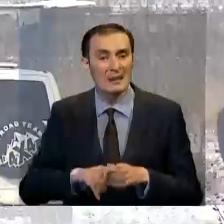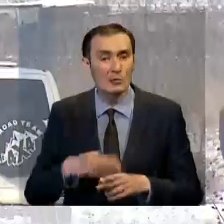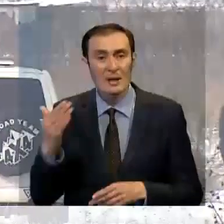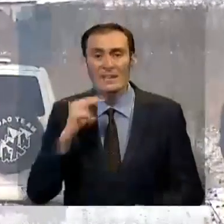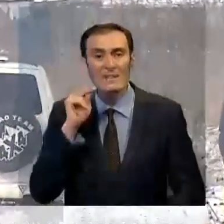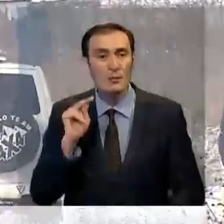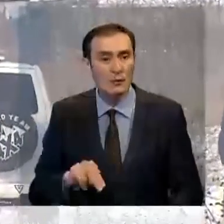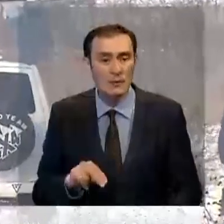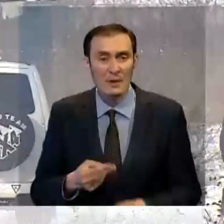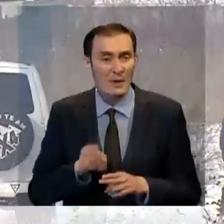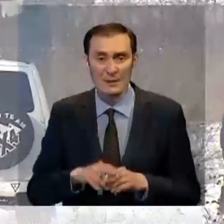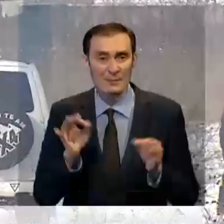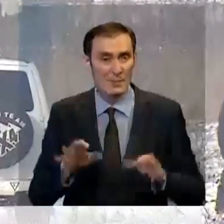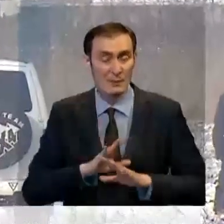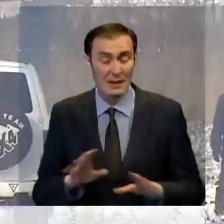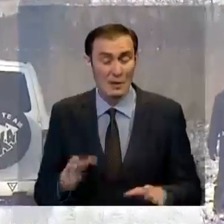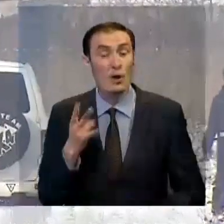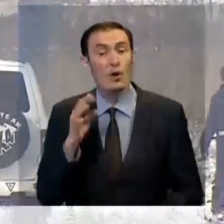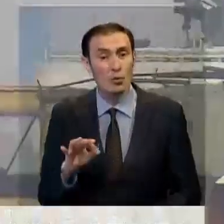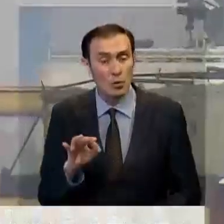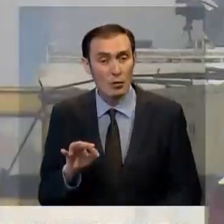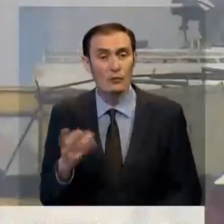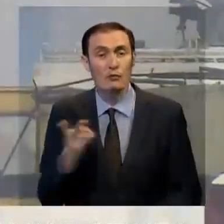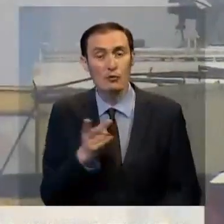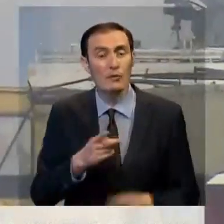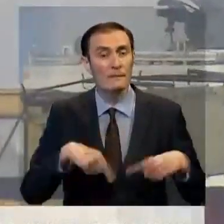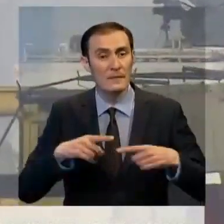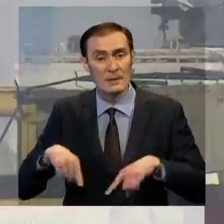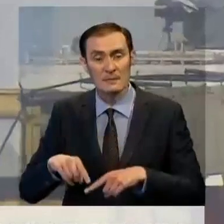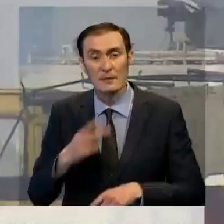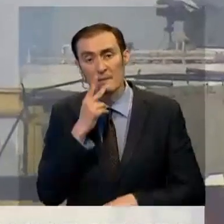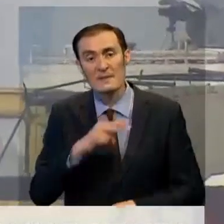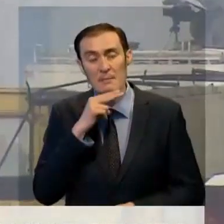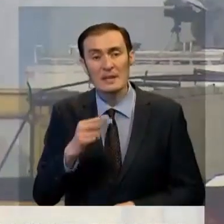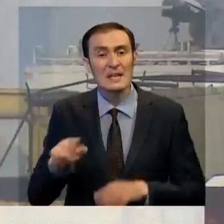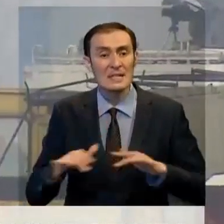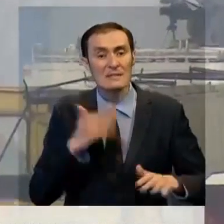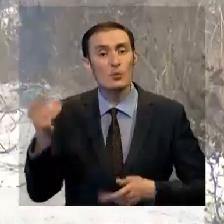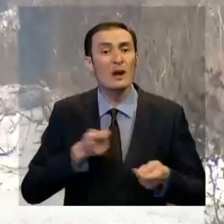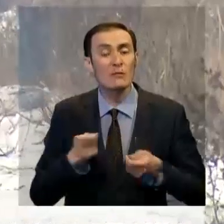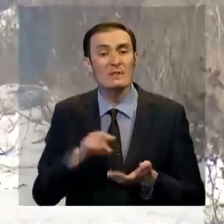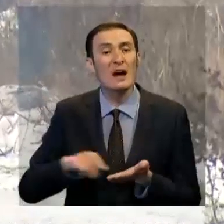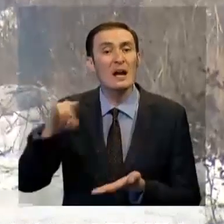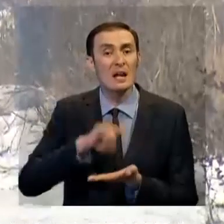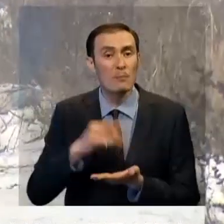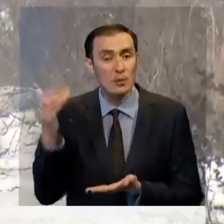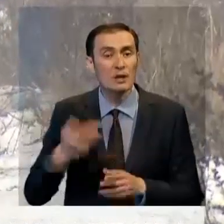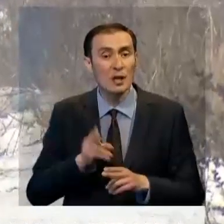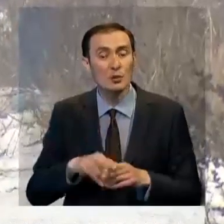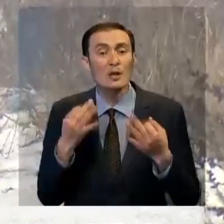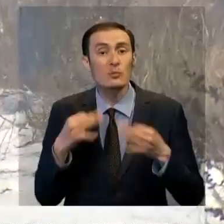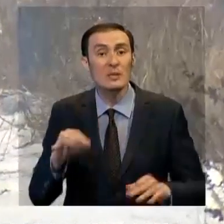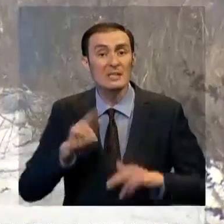их виновными некорректно. Одновременно с этим в двух ведомствах обратили внимание на действия руководства аэропорта, которое